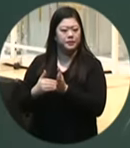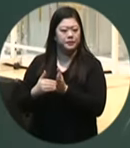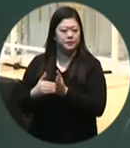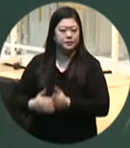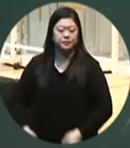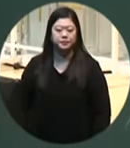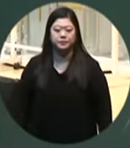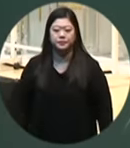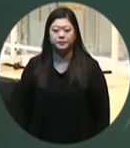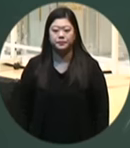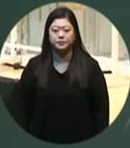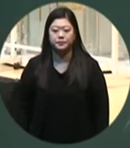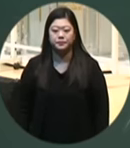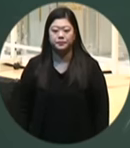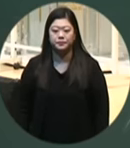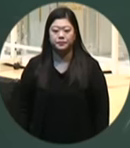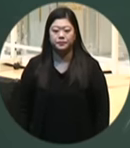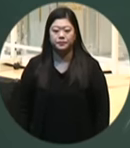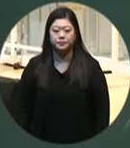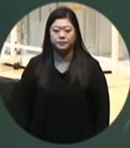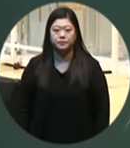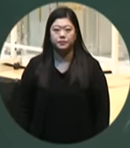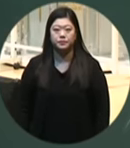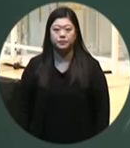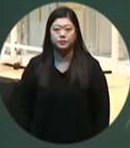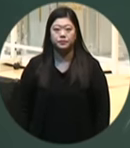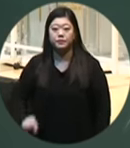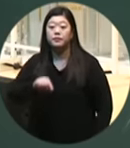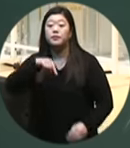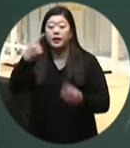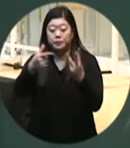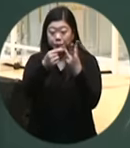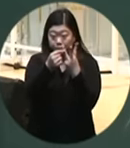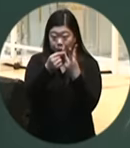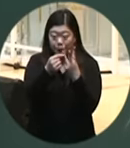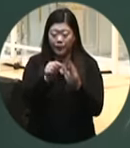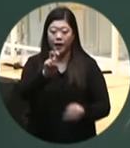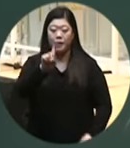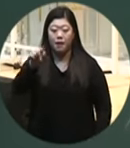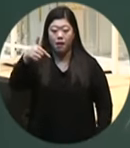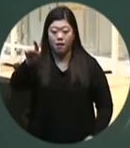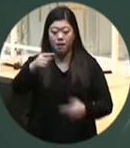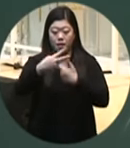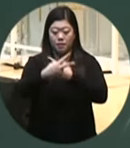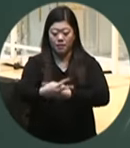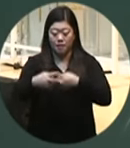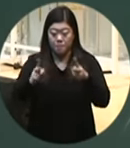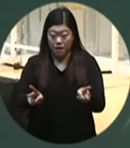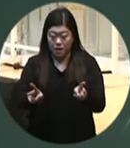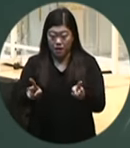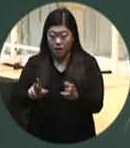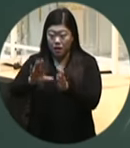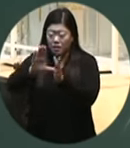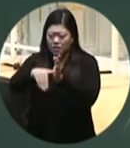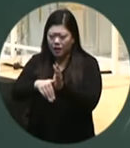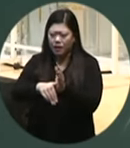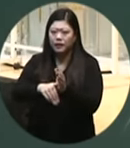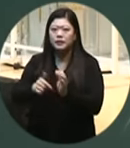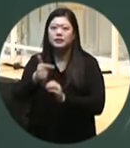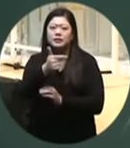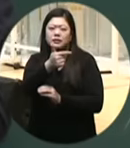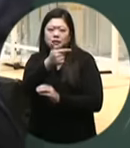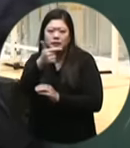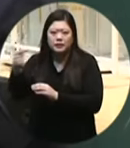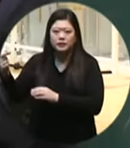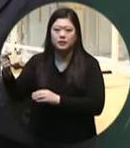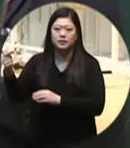he gave the mission to save lives. 그리고 마가 다락방에 모였을 때는 큰 능력을 약속하셨어요. And also